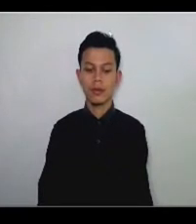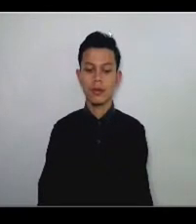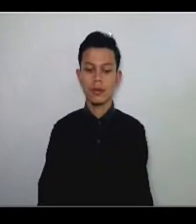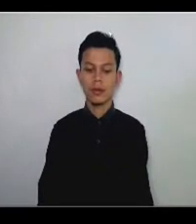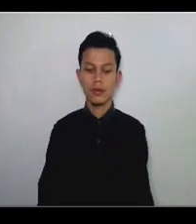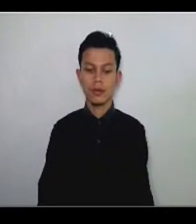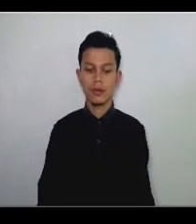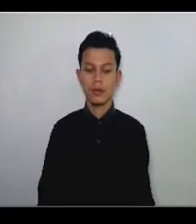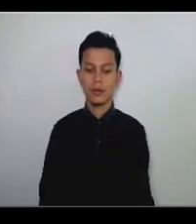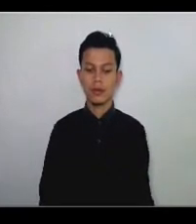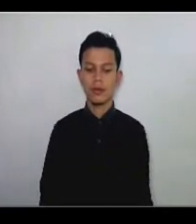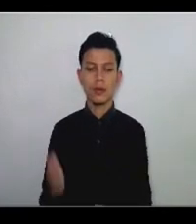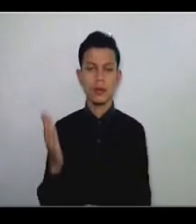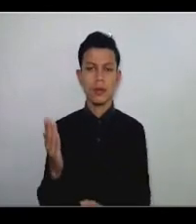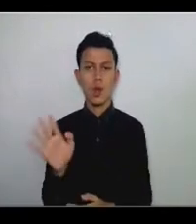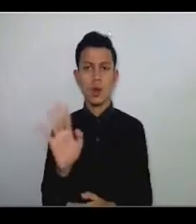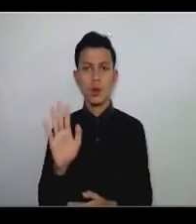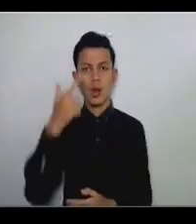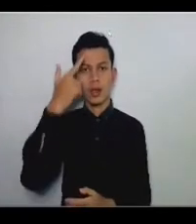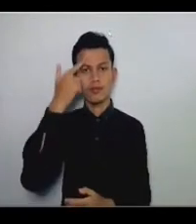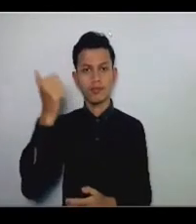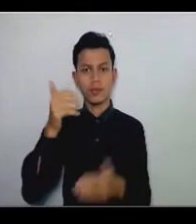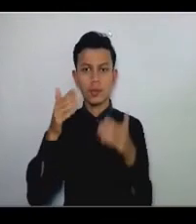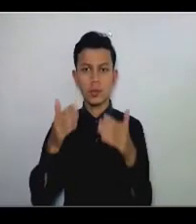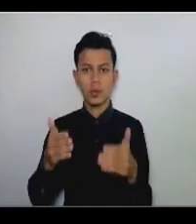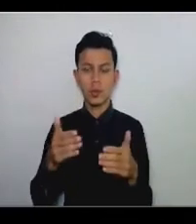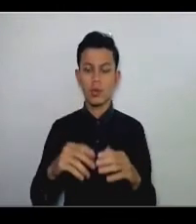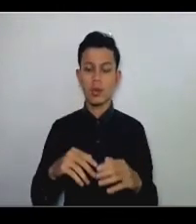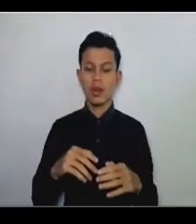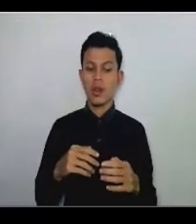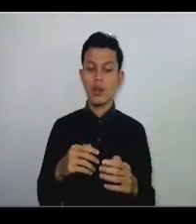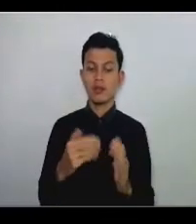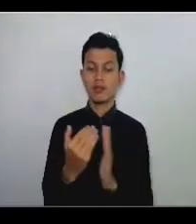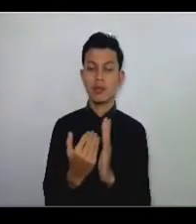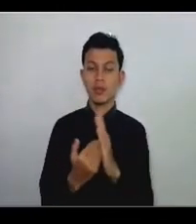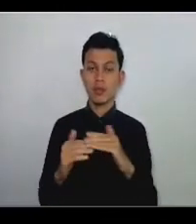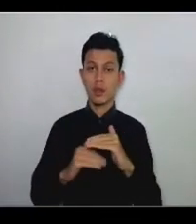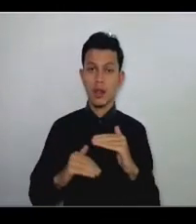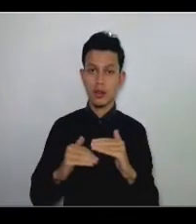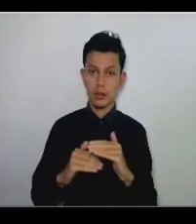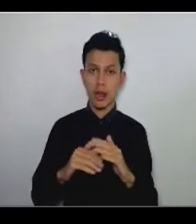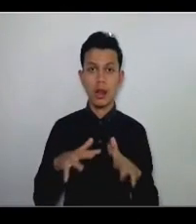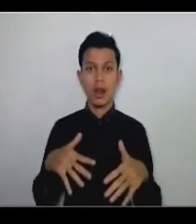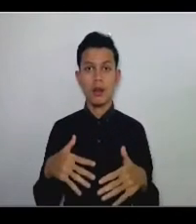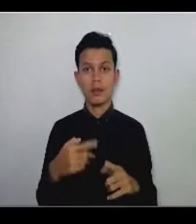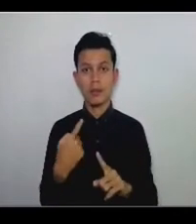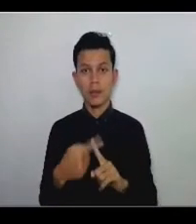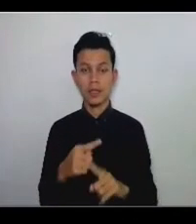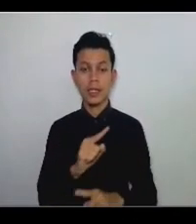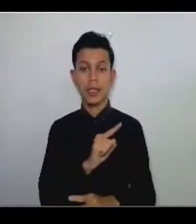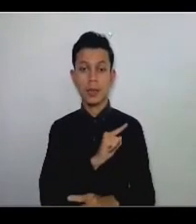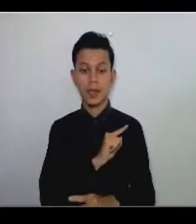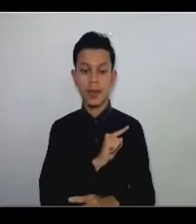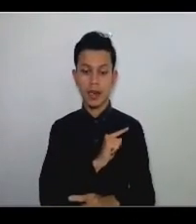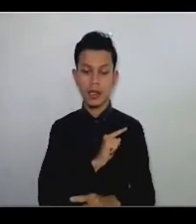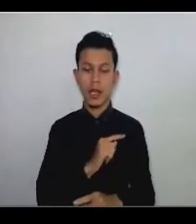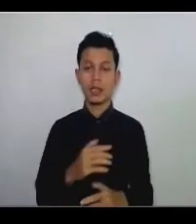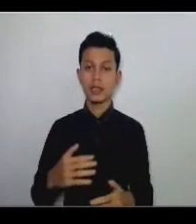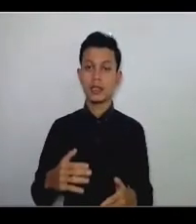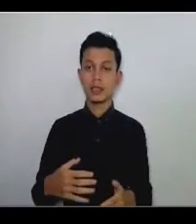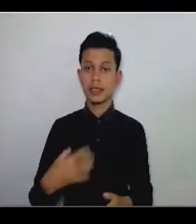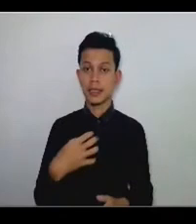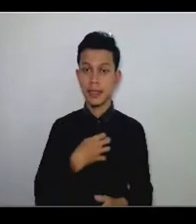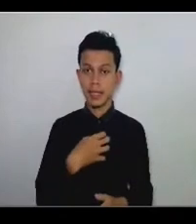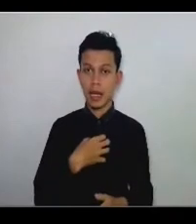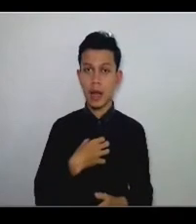semata-mata kepakarannya dalam bidang konstitusi dan ketatanegaraan laainkan juga kepribadian sikap dan perilaku